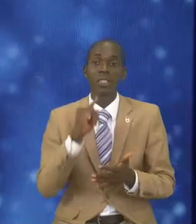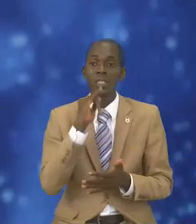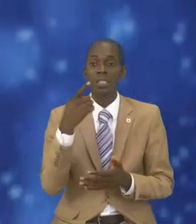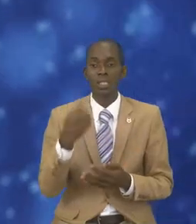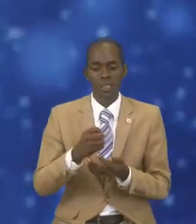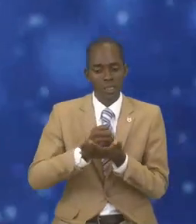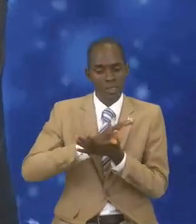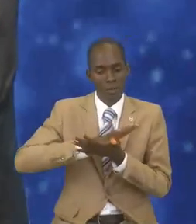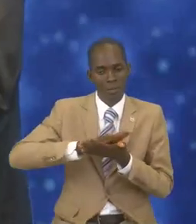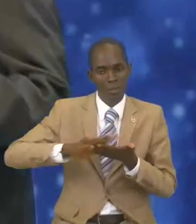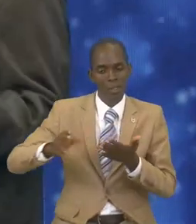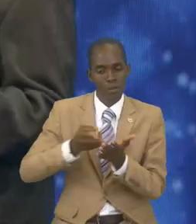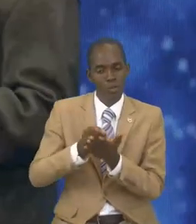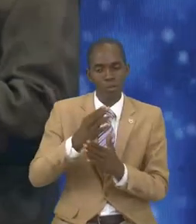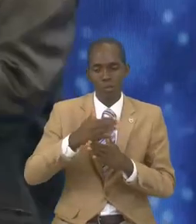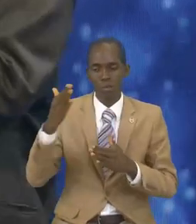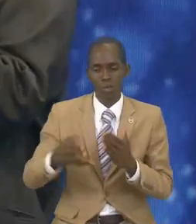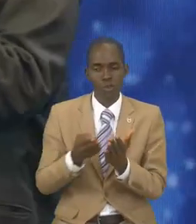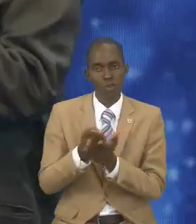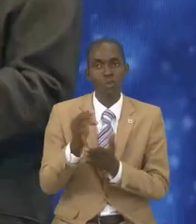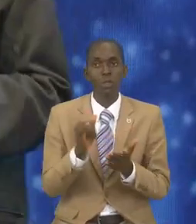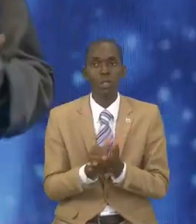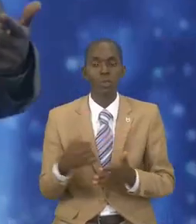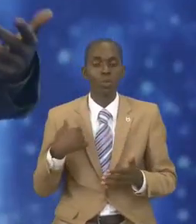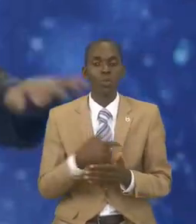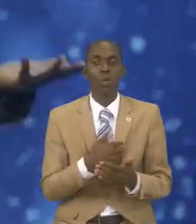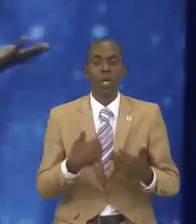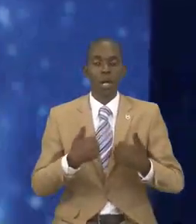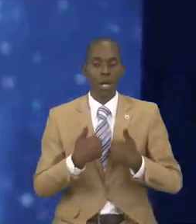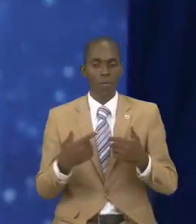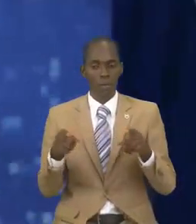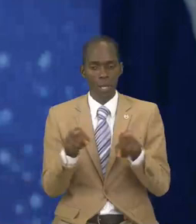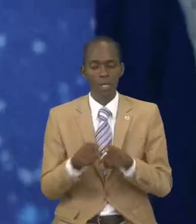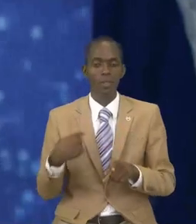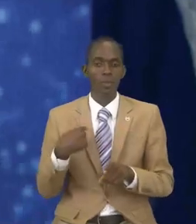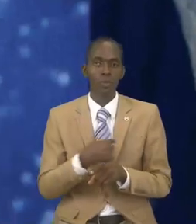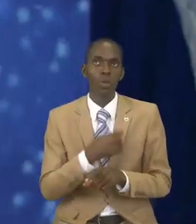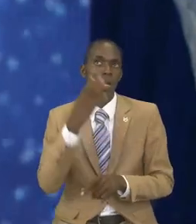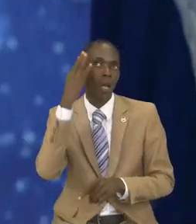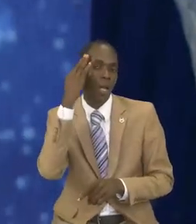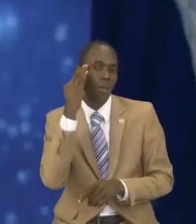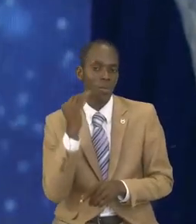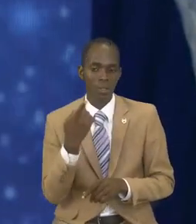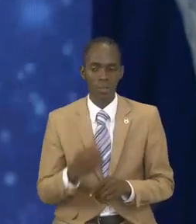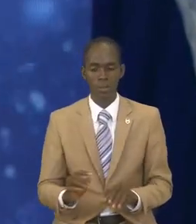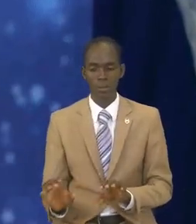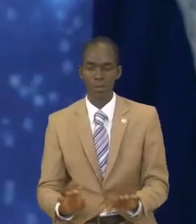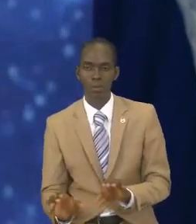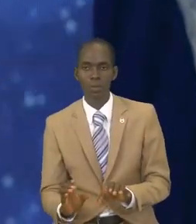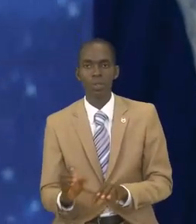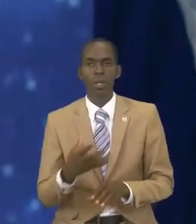force sanctifiante. Et c'est la vérité totale que nous avons. Comme nous expérimentons